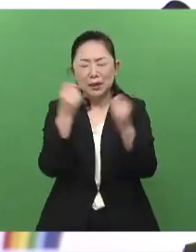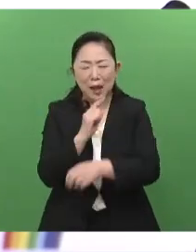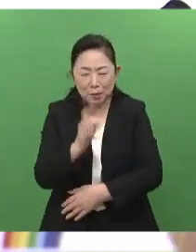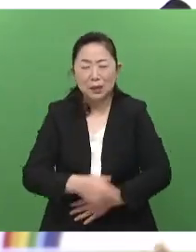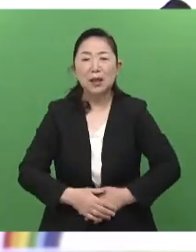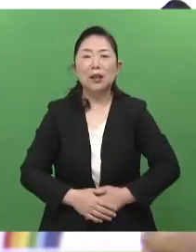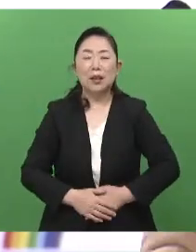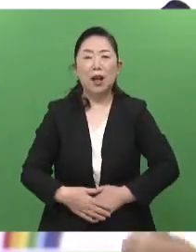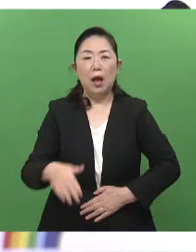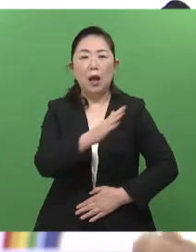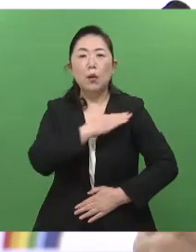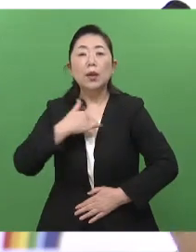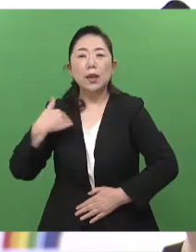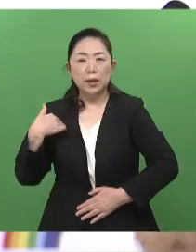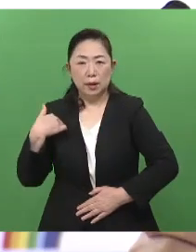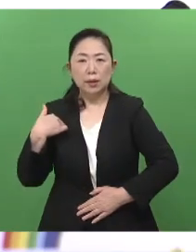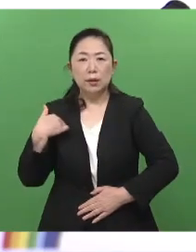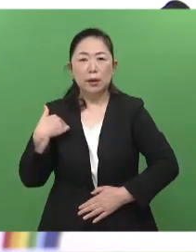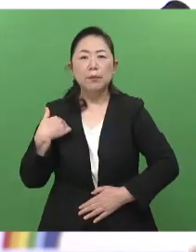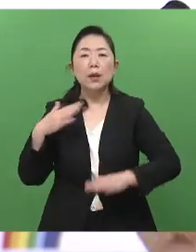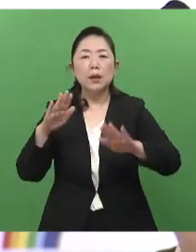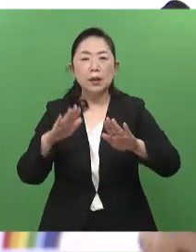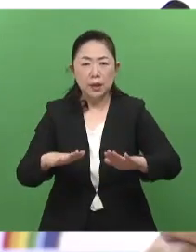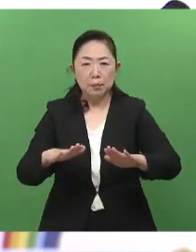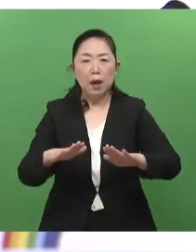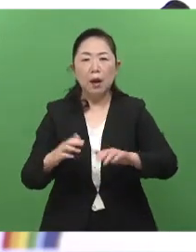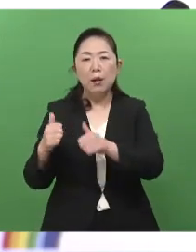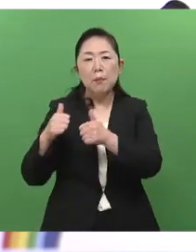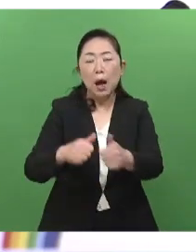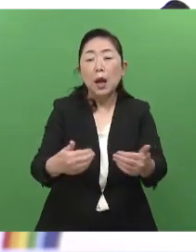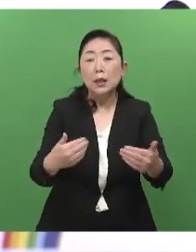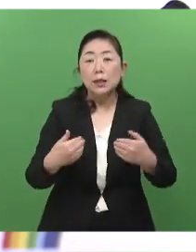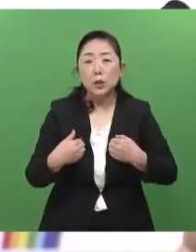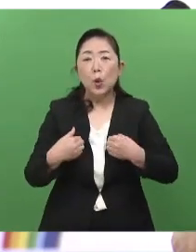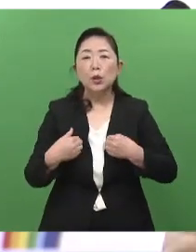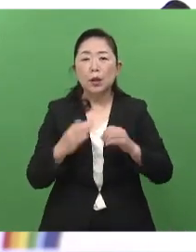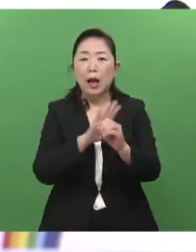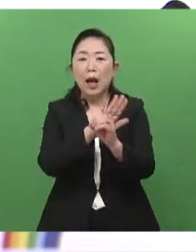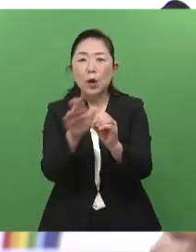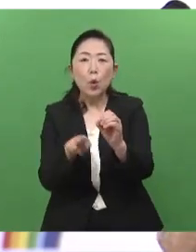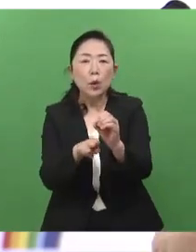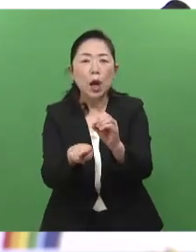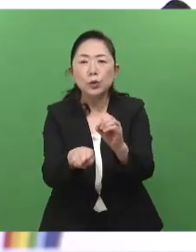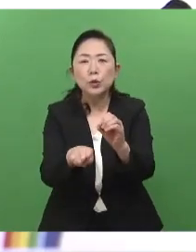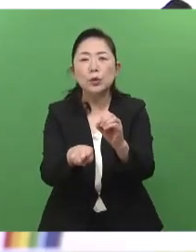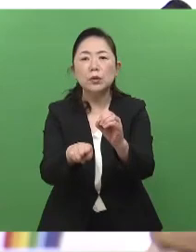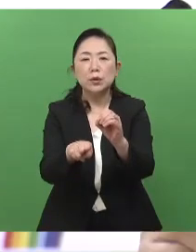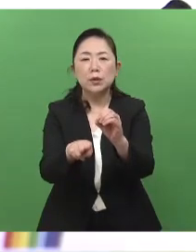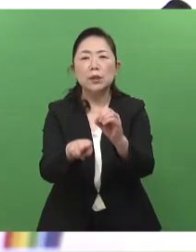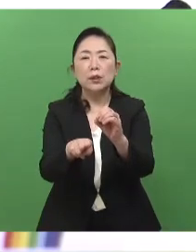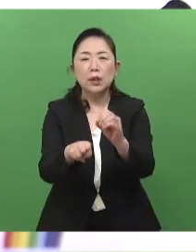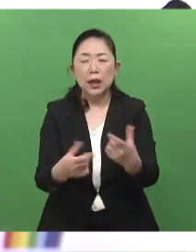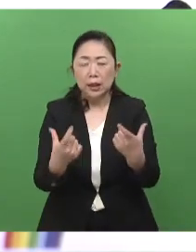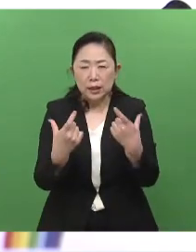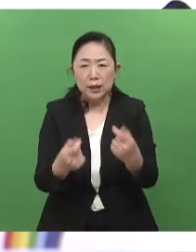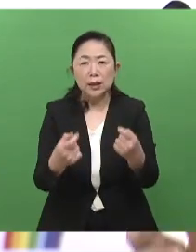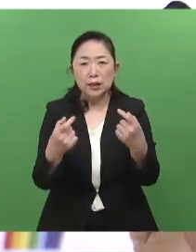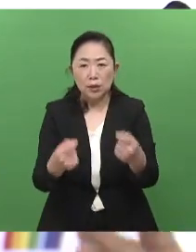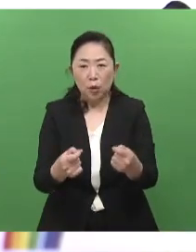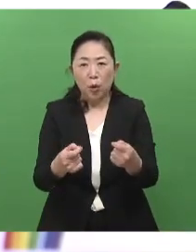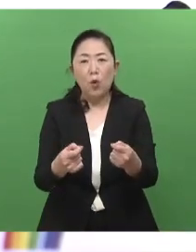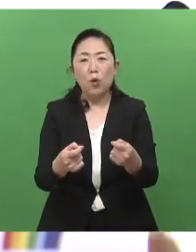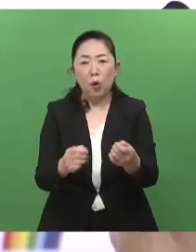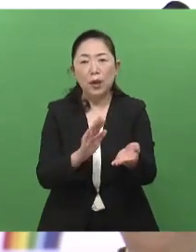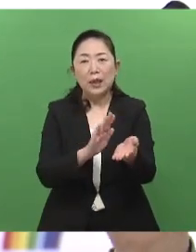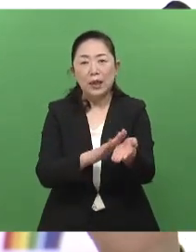ね。私たちが戦っているのはコロナウイルスであって人ではないわけですから、どうぞ医事関係者の方々、お